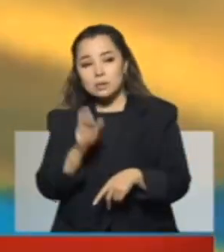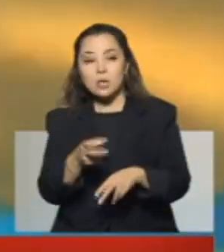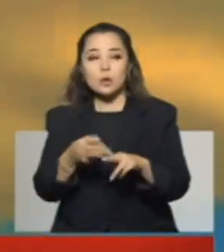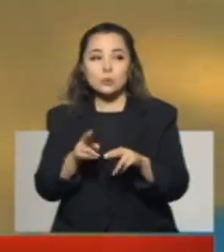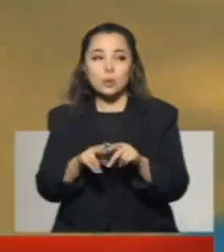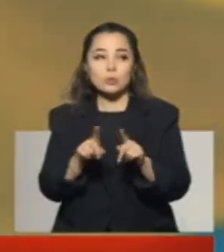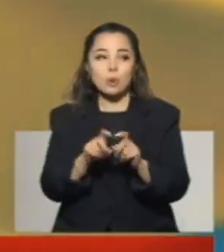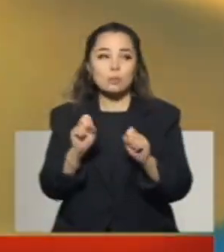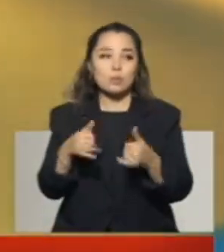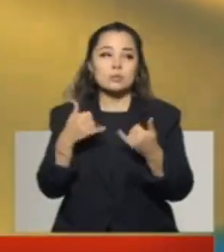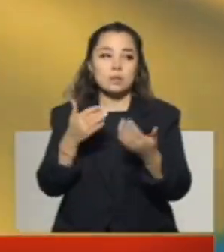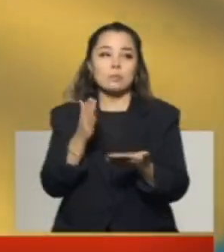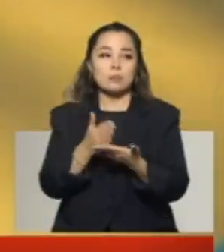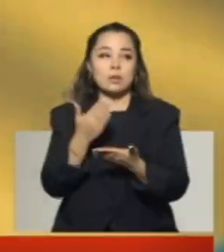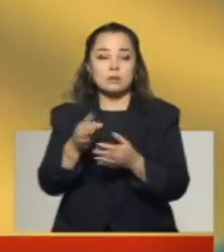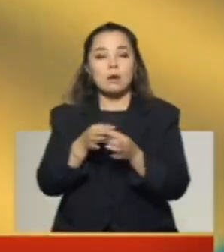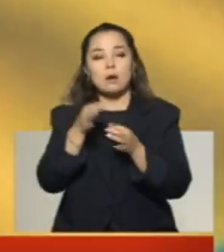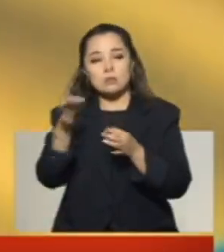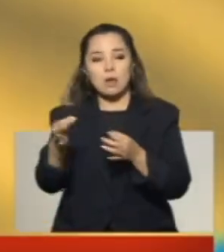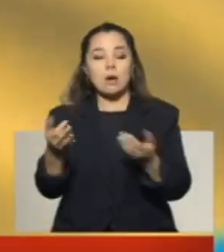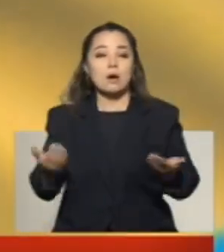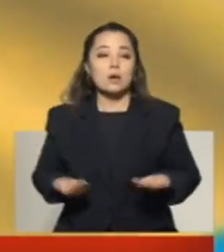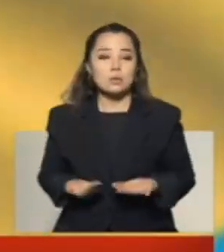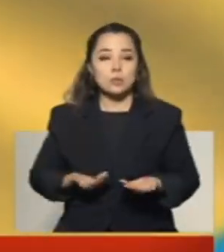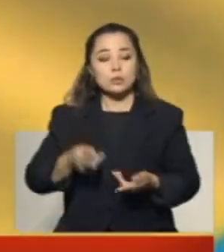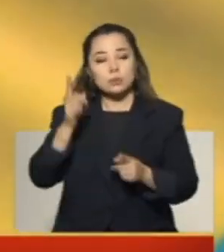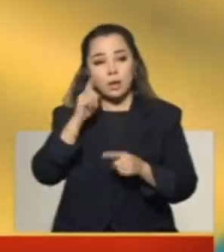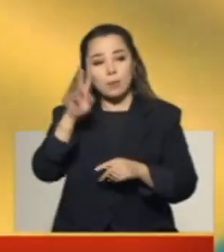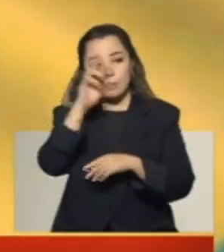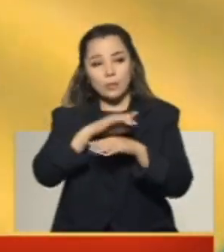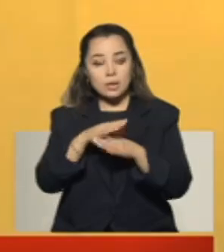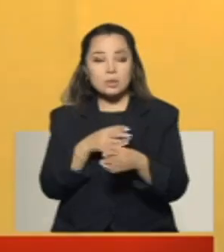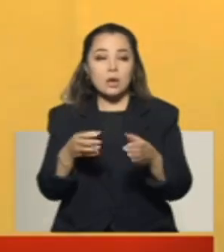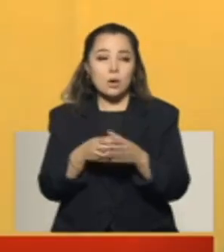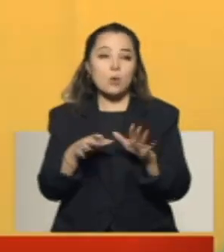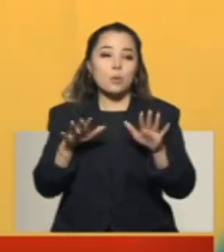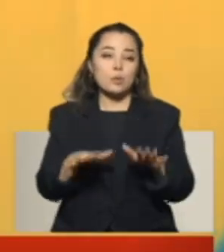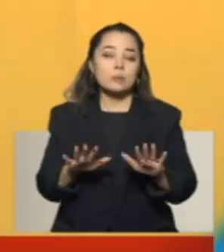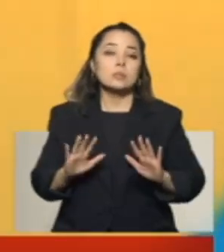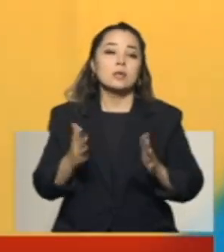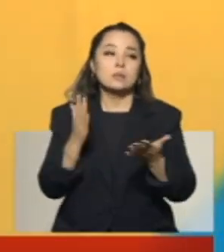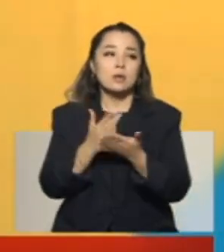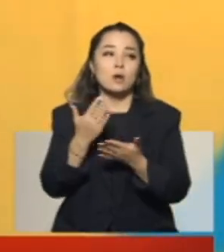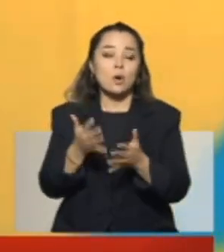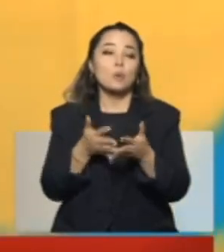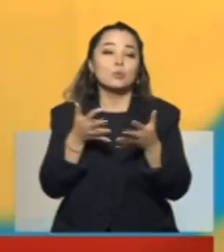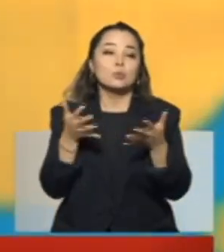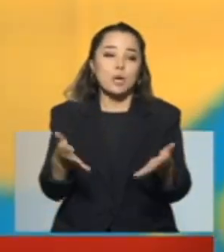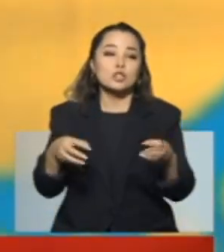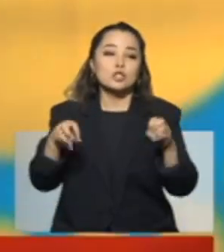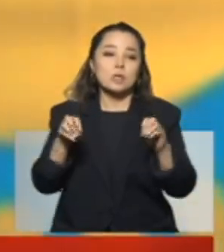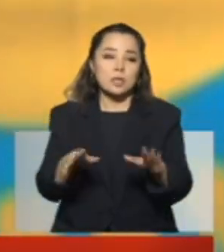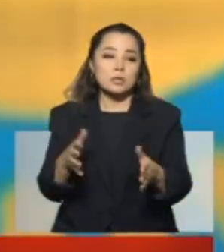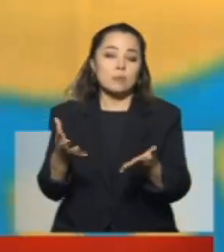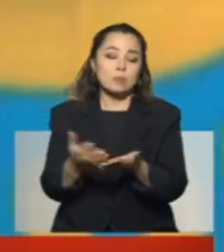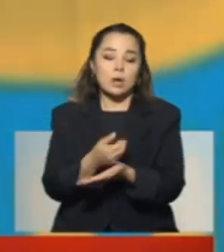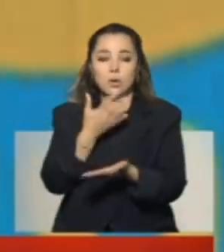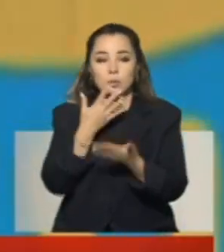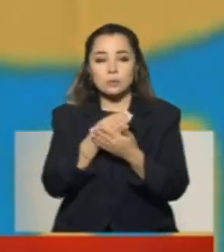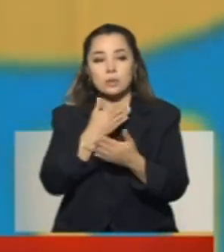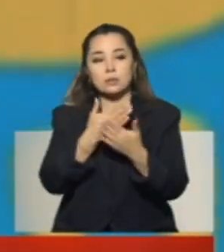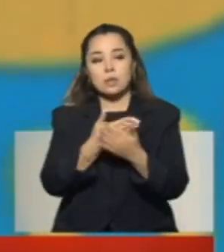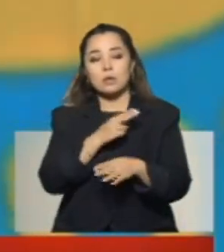басуға бір мүмкіндік сияқты. Шалғайда болғанымен мемлекетте жаңа орын алып жатқан үлкен шешімдерге өз үлесін